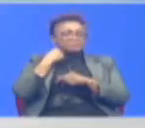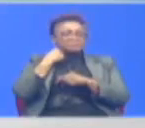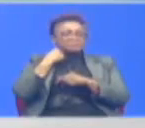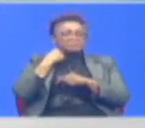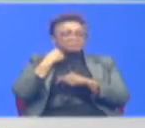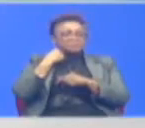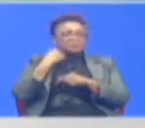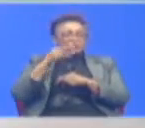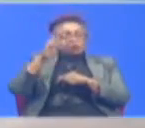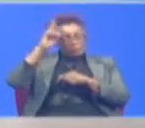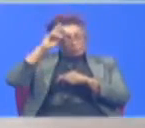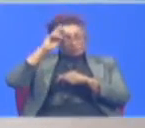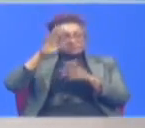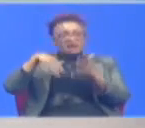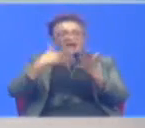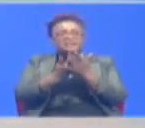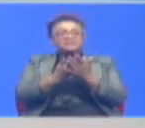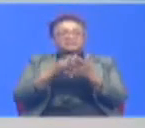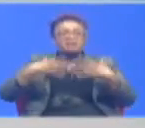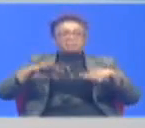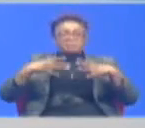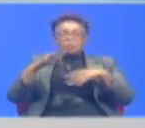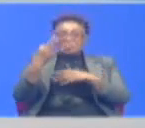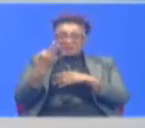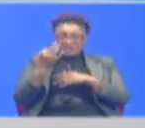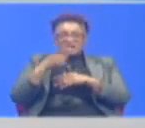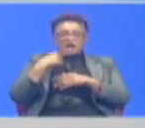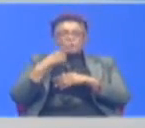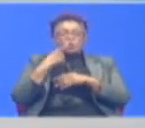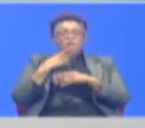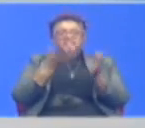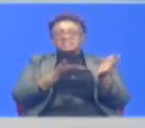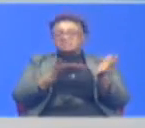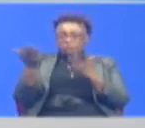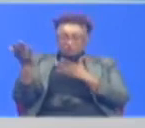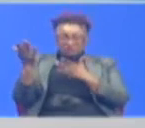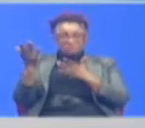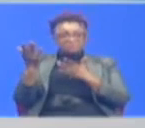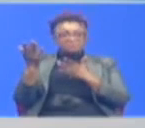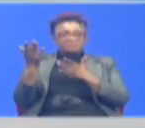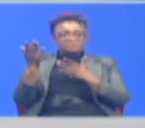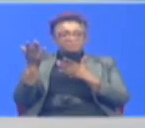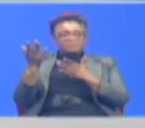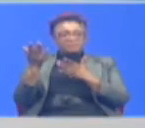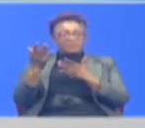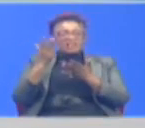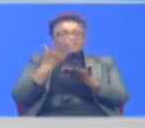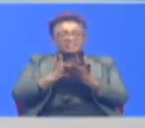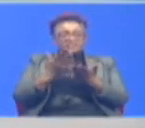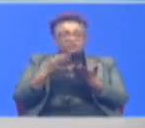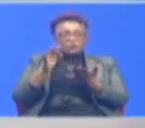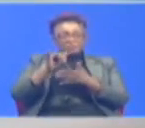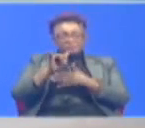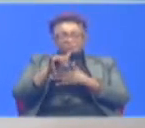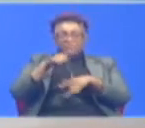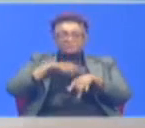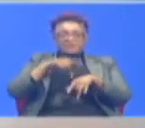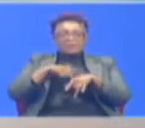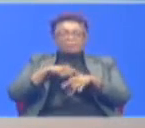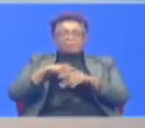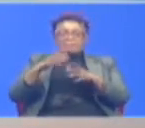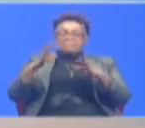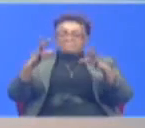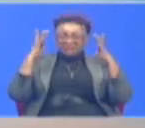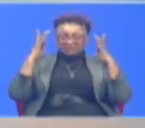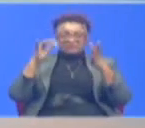Polisi wamewakamata washukiwa watatu waliokuwa wakisafirisha bidhaa za magendo. Hii ni baada ya maafisa wa usalama kusimamisha basi lililokuwa